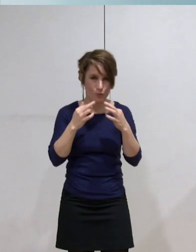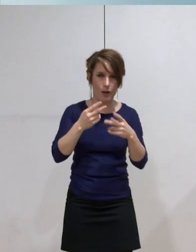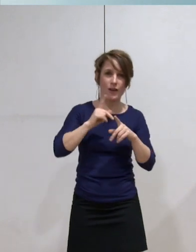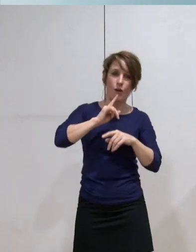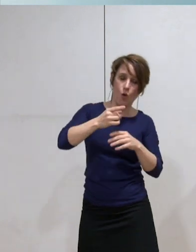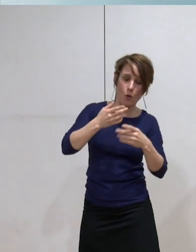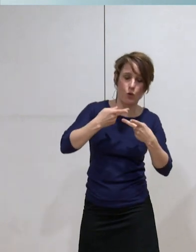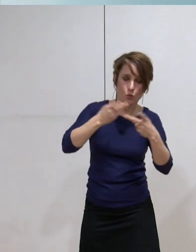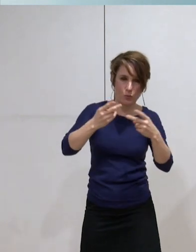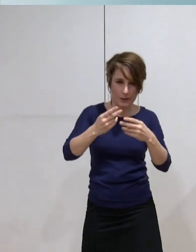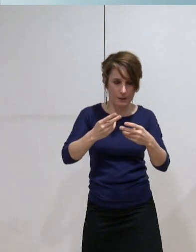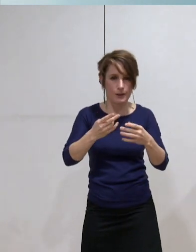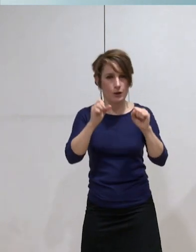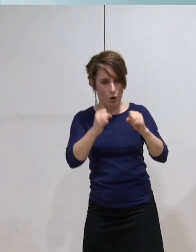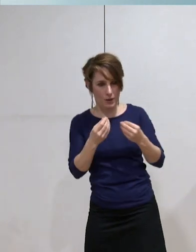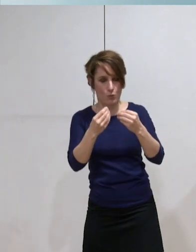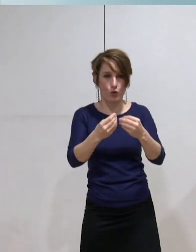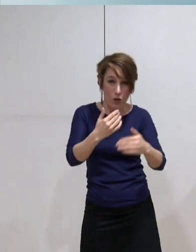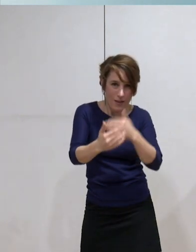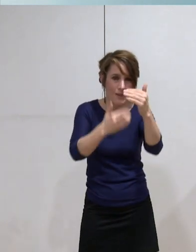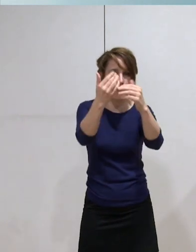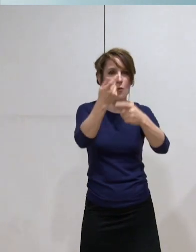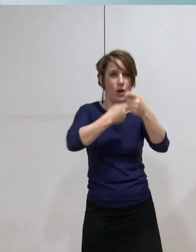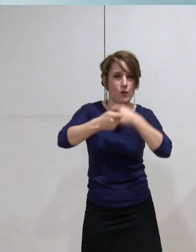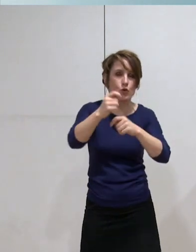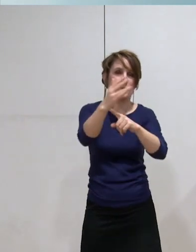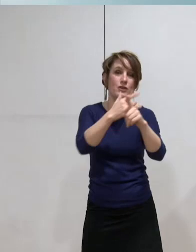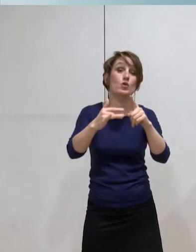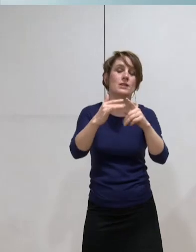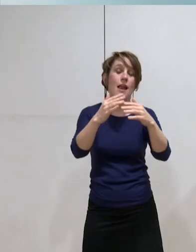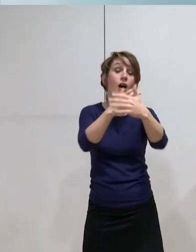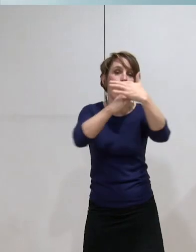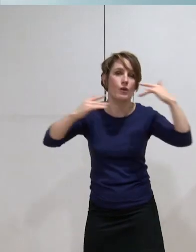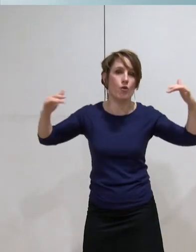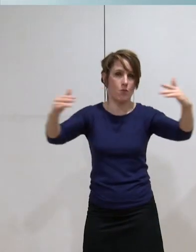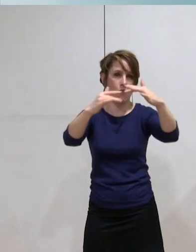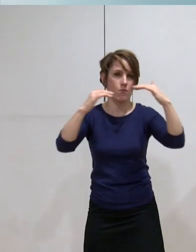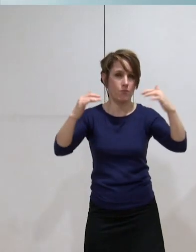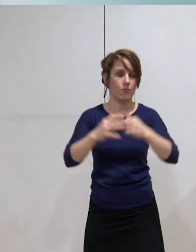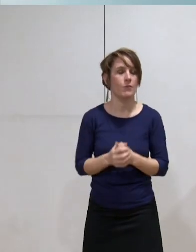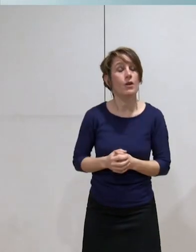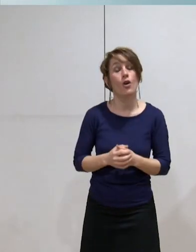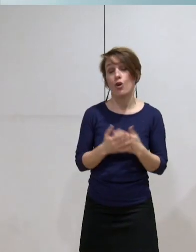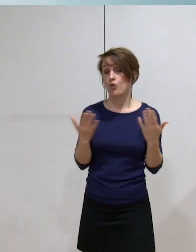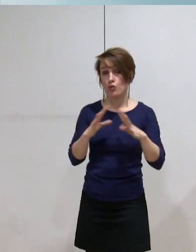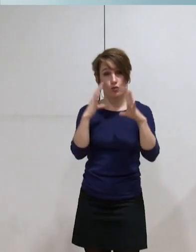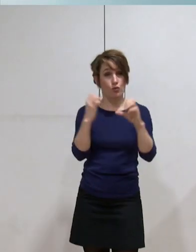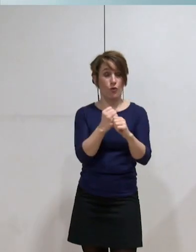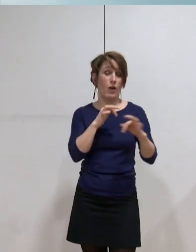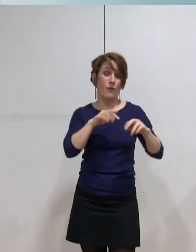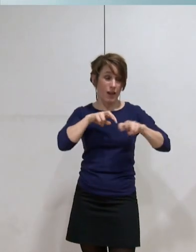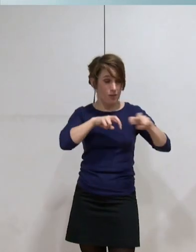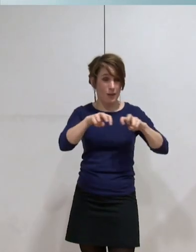développement économique social et environnemental voilà toutes les démarches que nous avons engagé en matière de